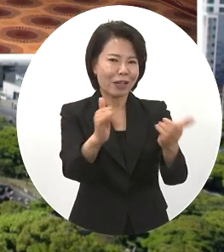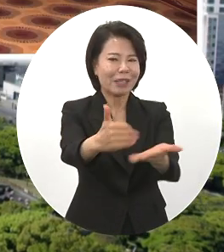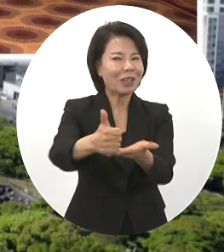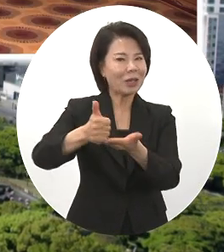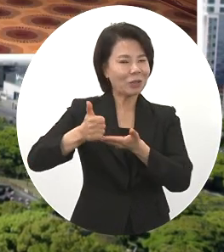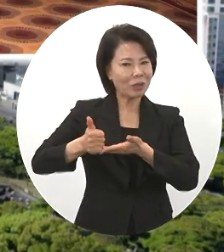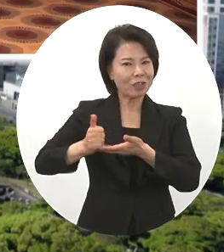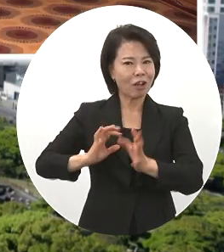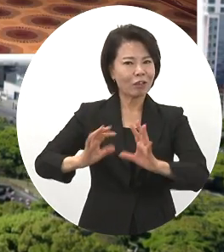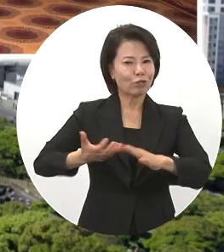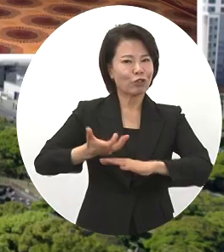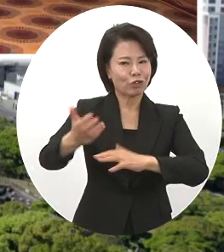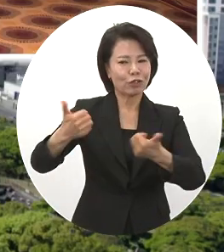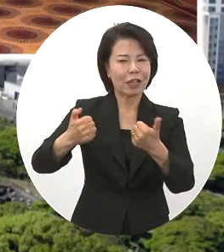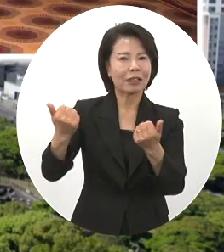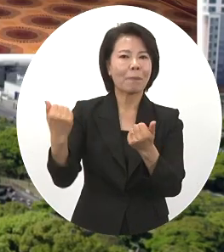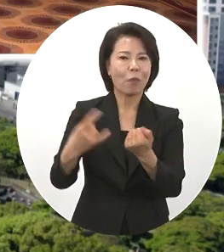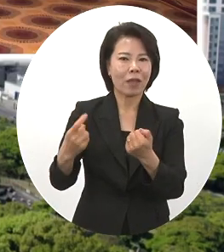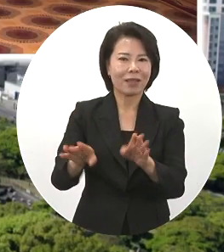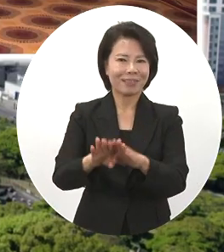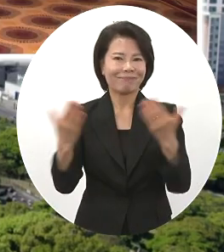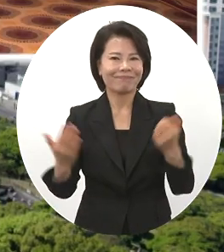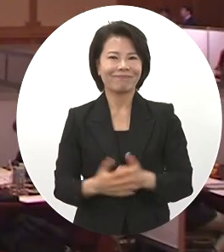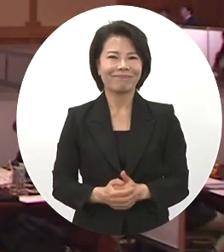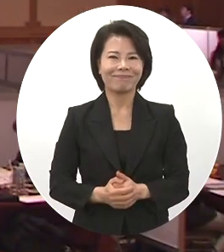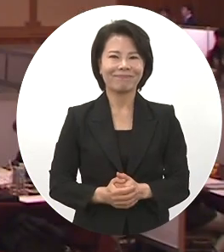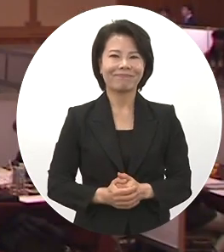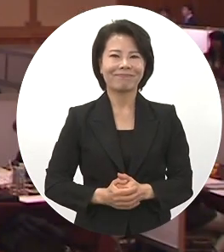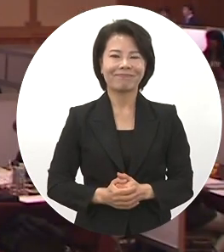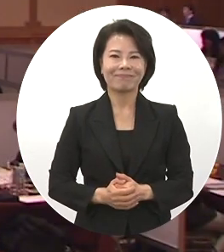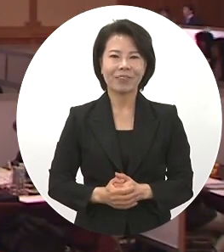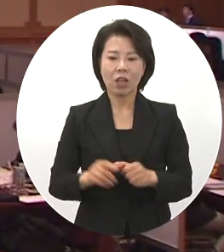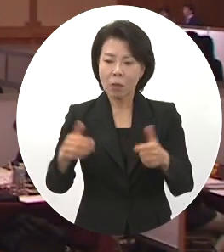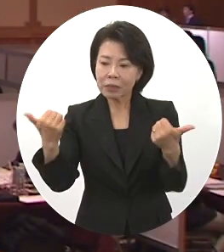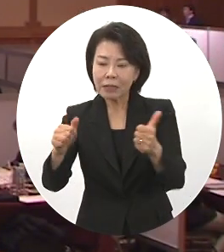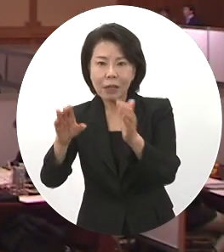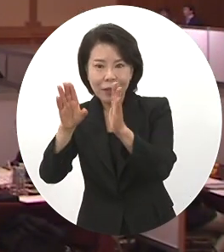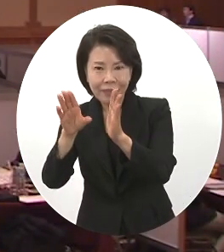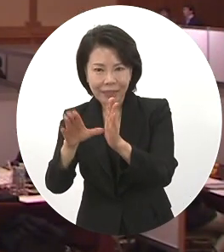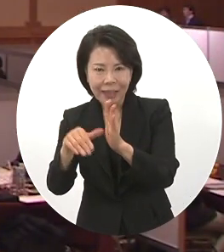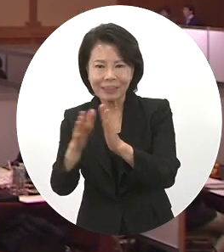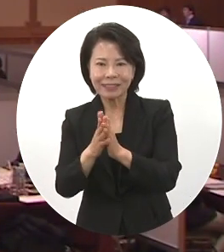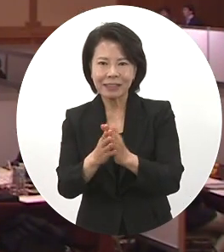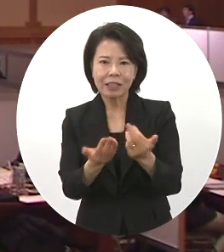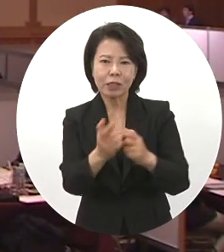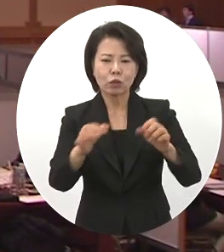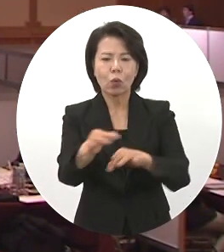초청 수출 상담회를 개최합니다. 이번 상담회는